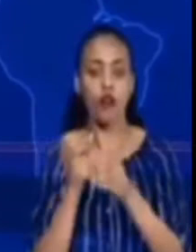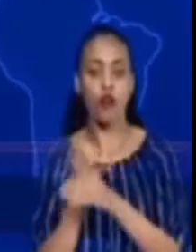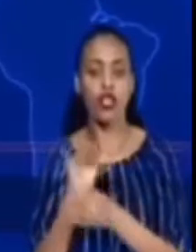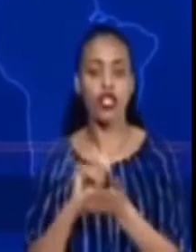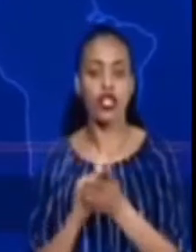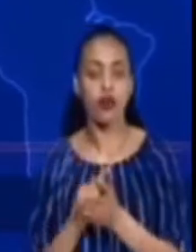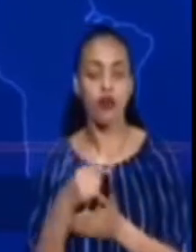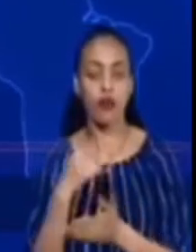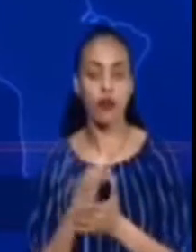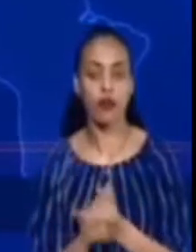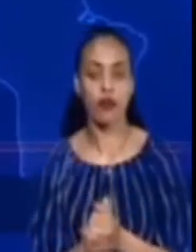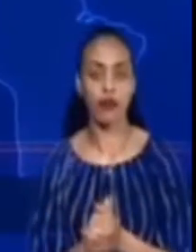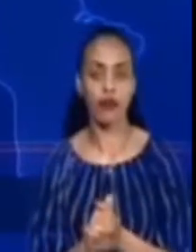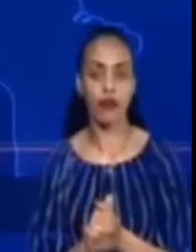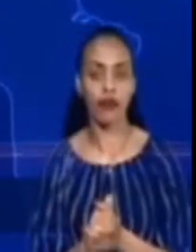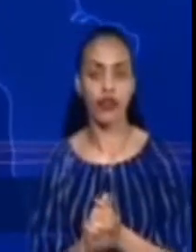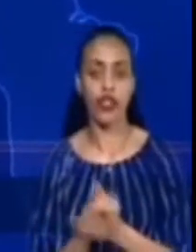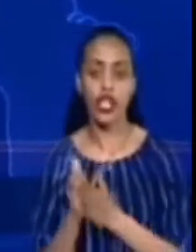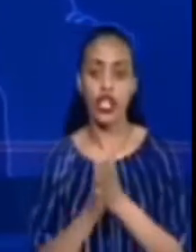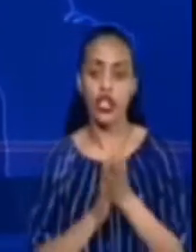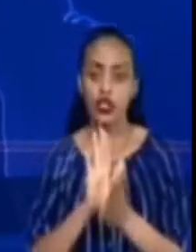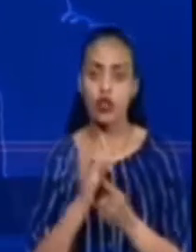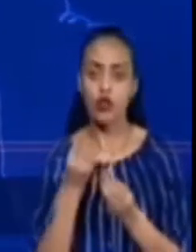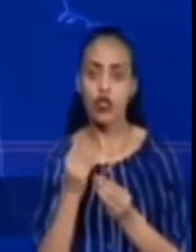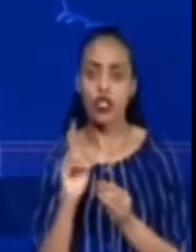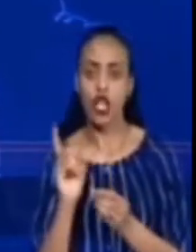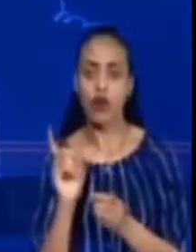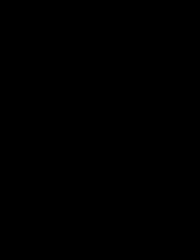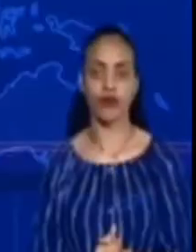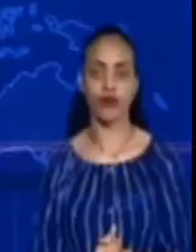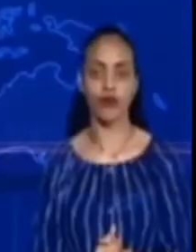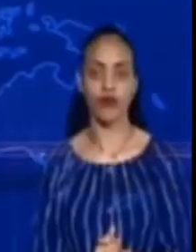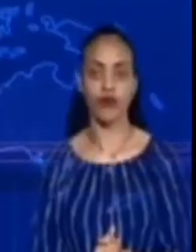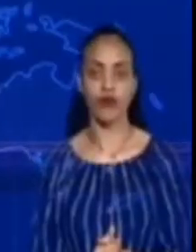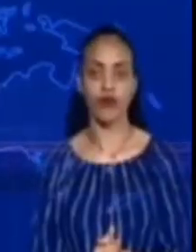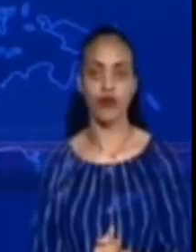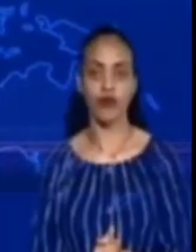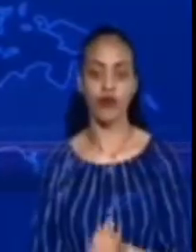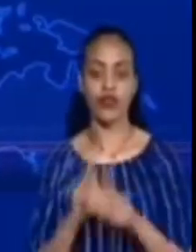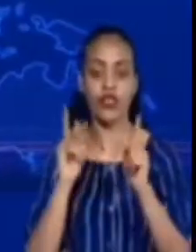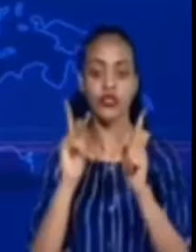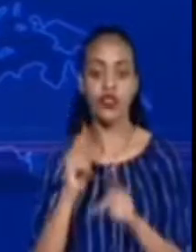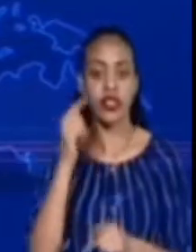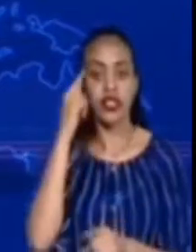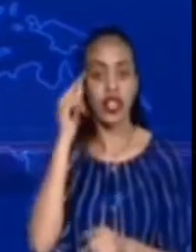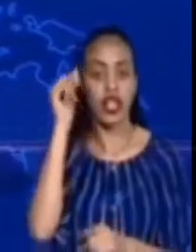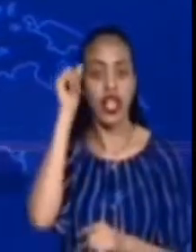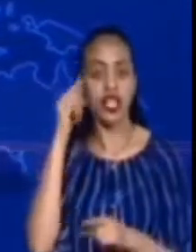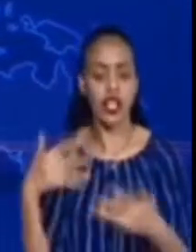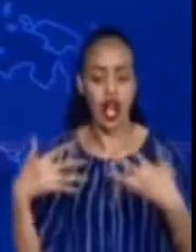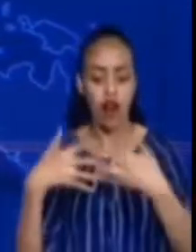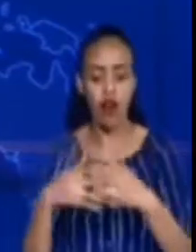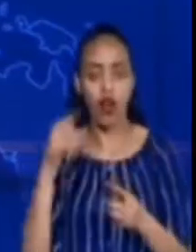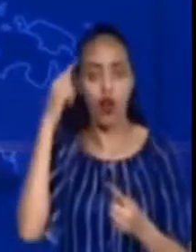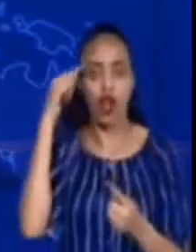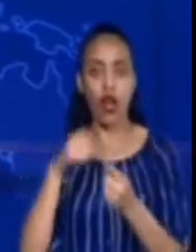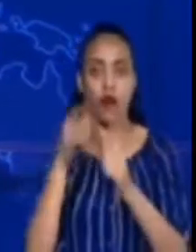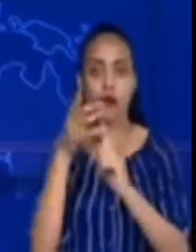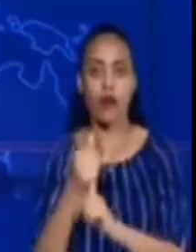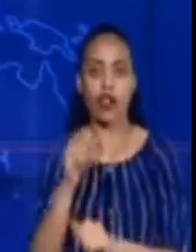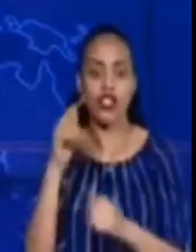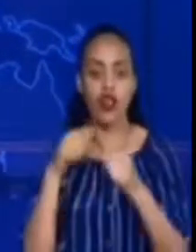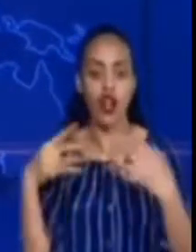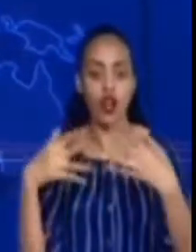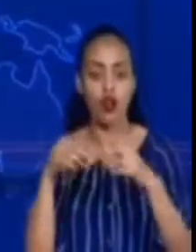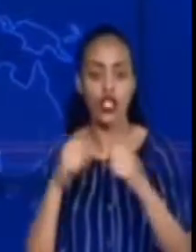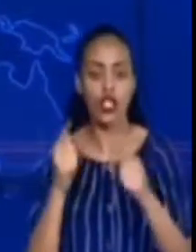ይሄው ወይ ተማሩት ዲቪኒስ ሁመን ይማሩ በይ ይሄው ሰዓቱ ቀኑ ትላንትና ያልኩት ይሄው